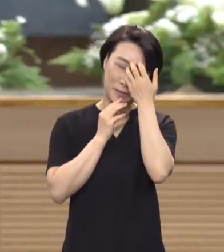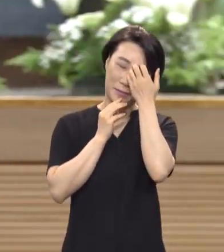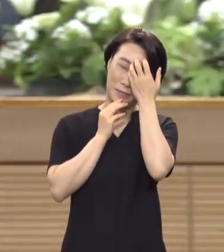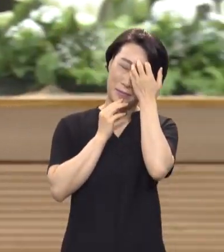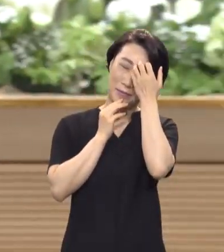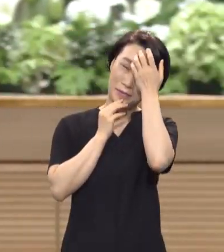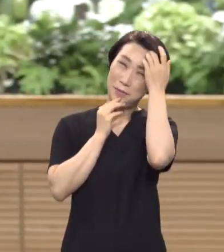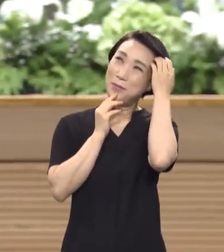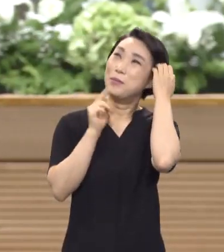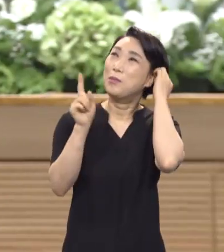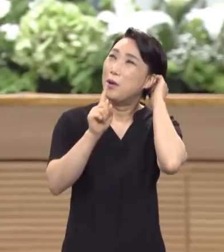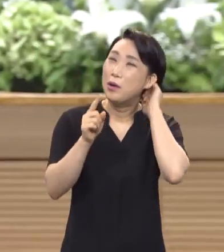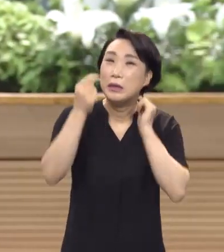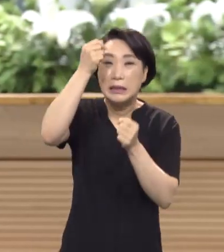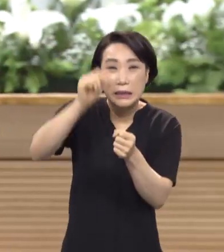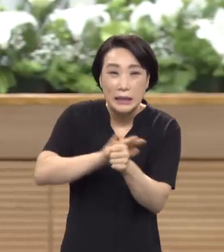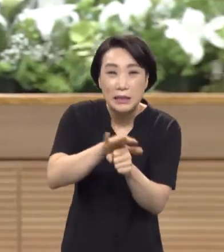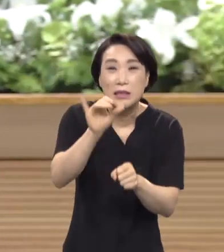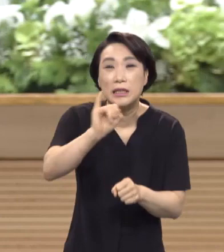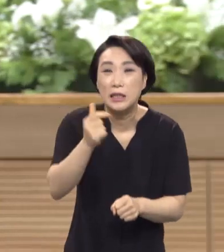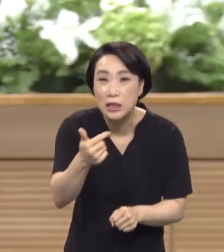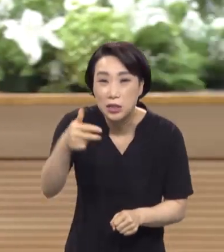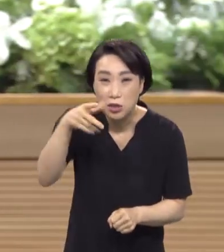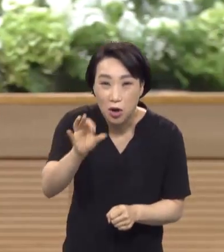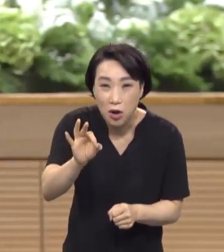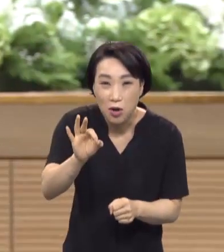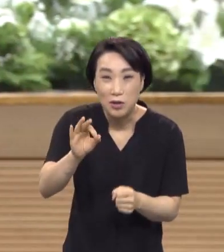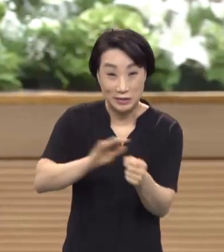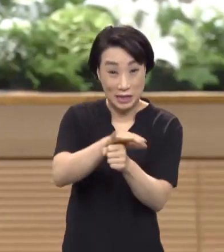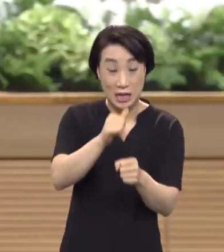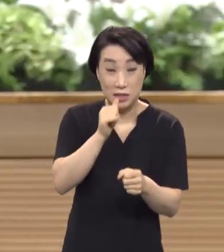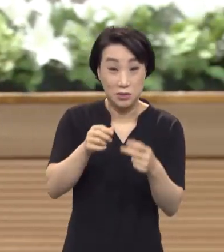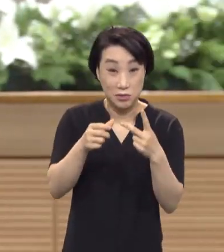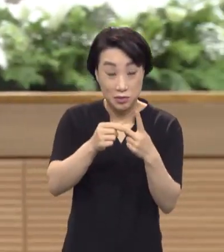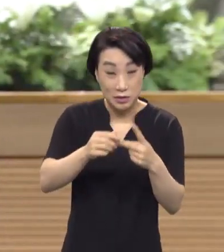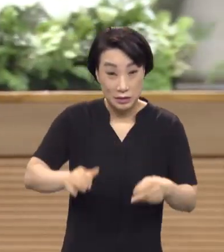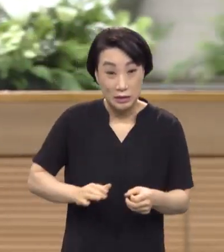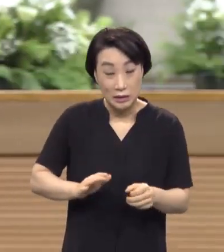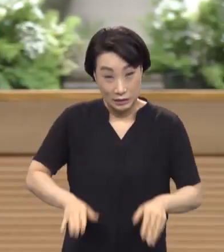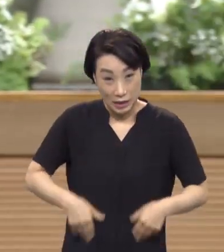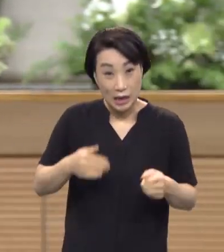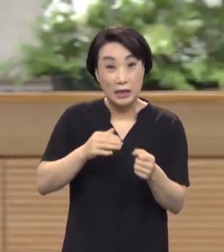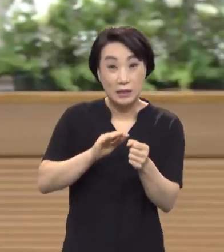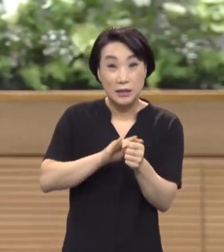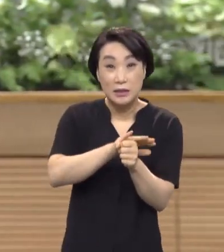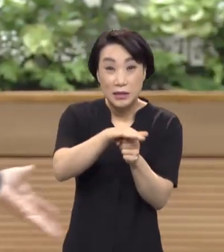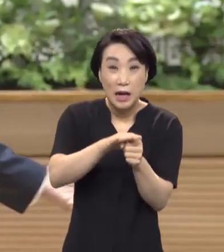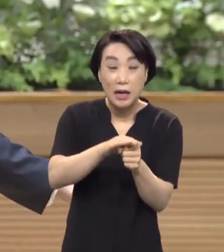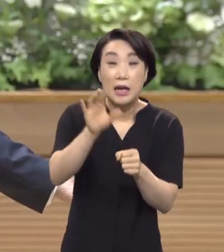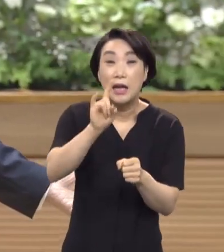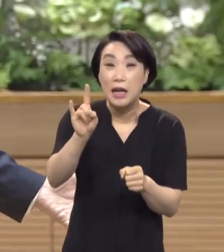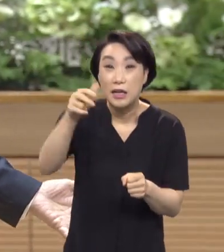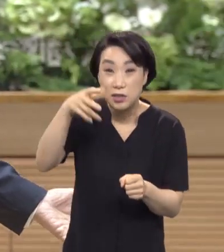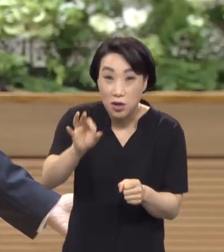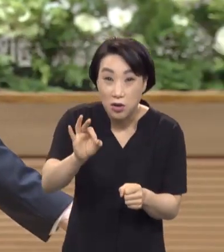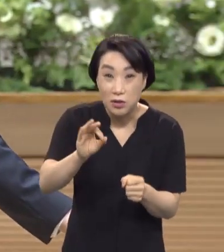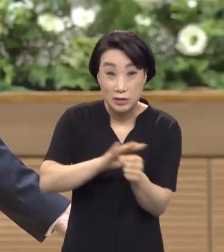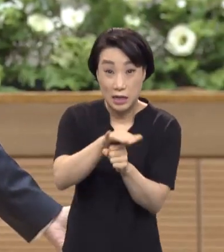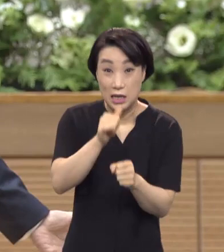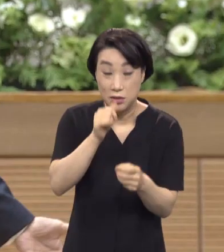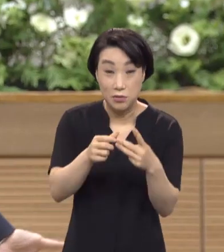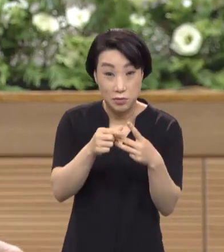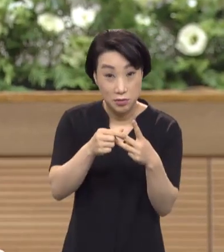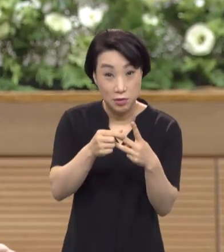뭐, 인정이라는 사랑도 있고, 애정이라는 사랑도 있고, 감정이라는 사랑도